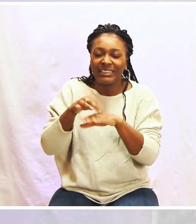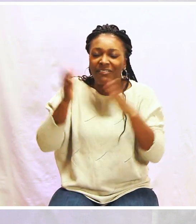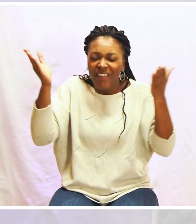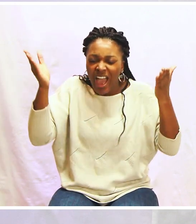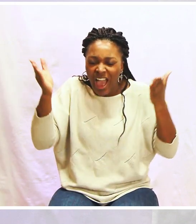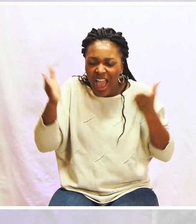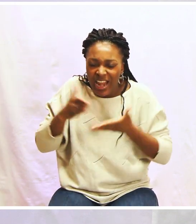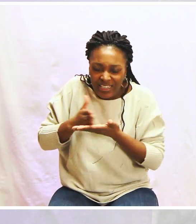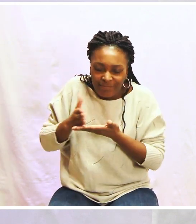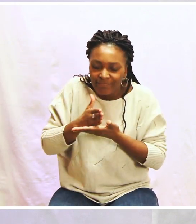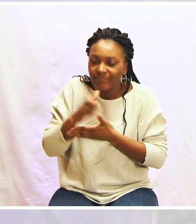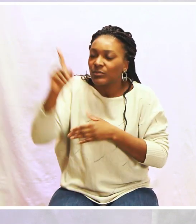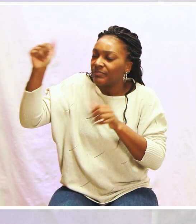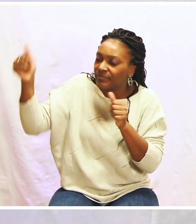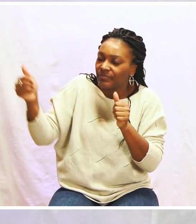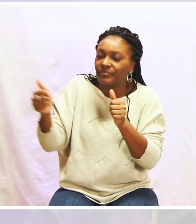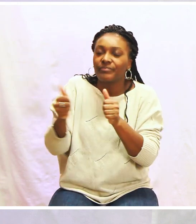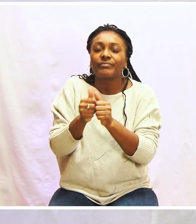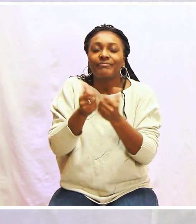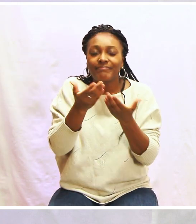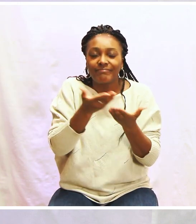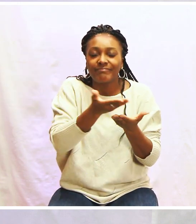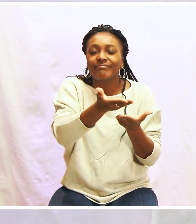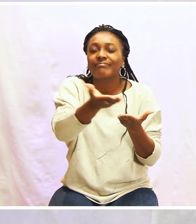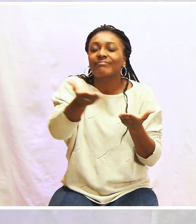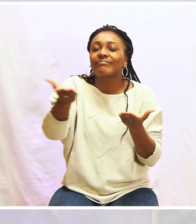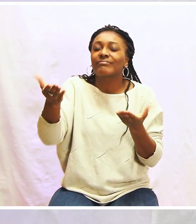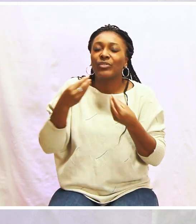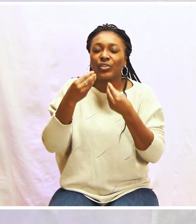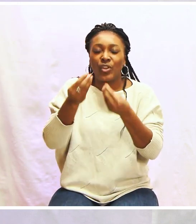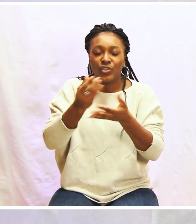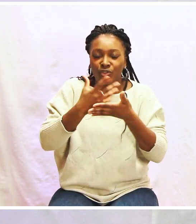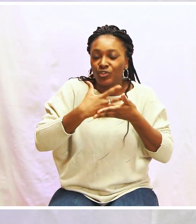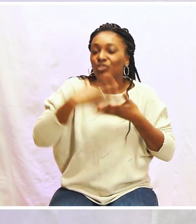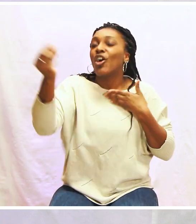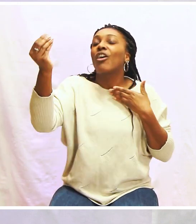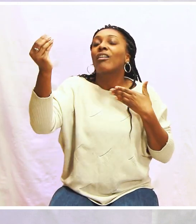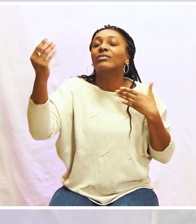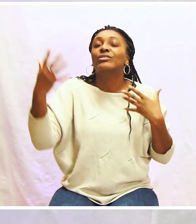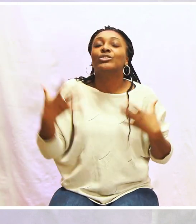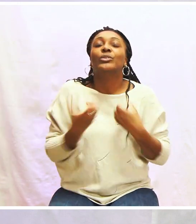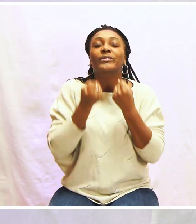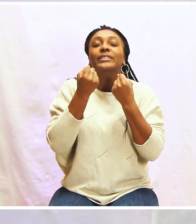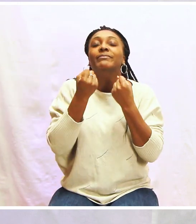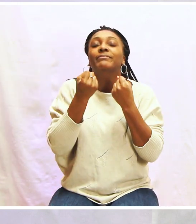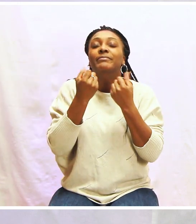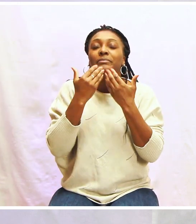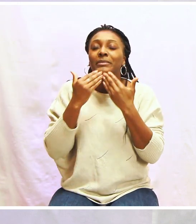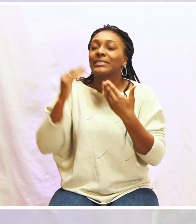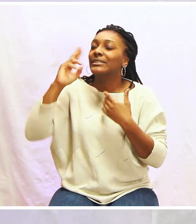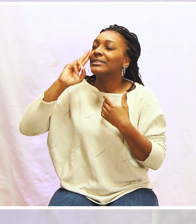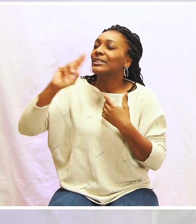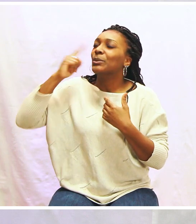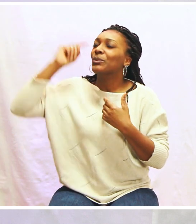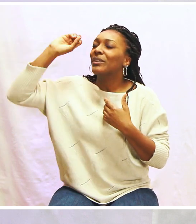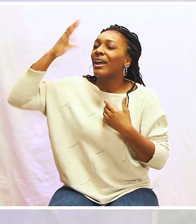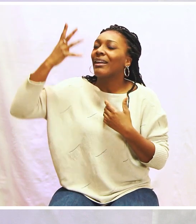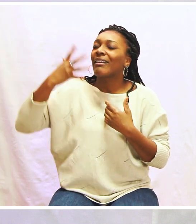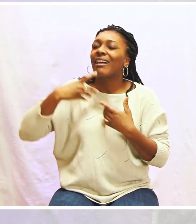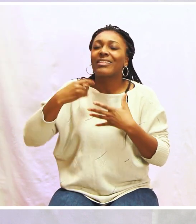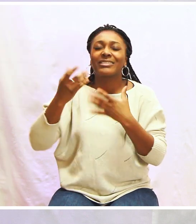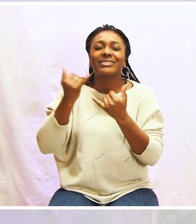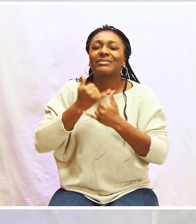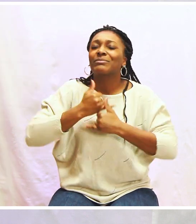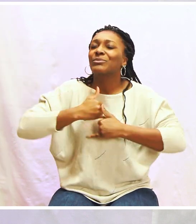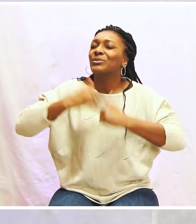leur donnes, Seigneur, le moyen de sortir de là. Merci, Seigneur, pour la grâce infinie et puissante